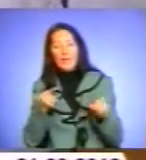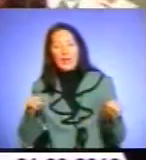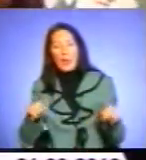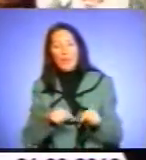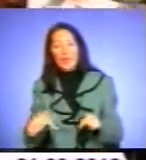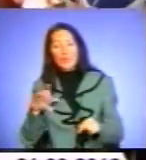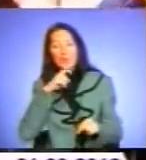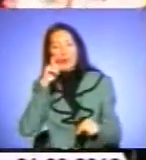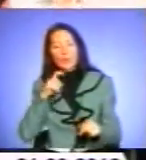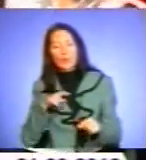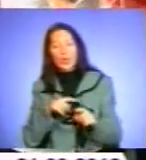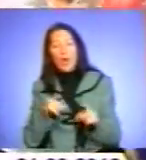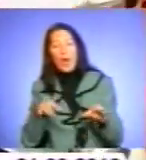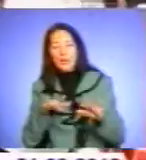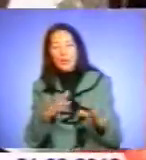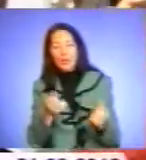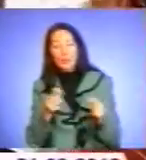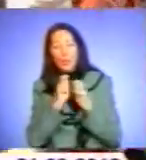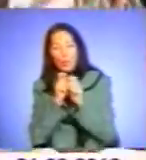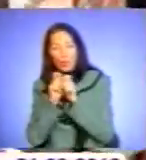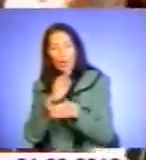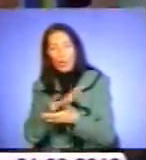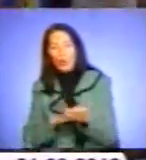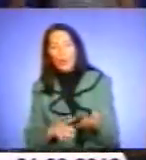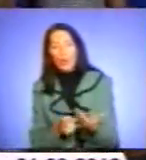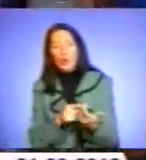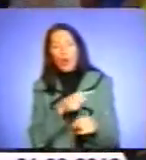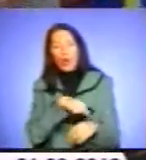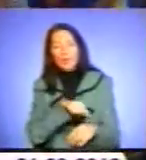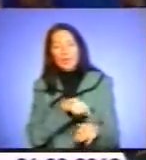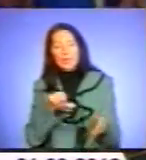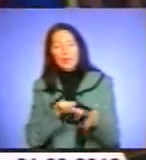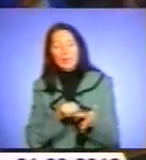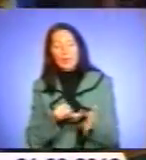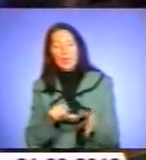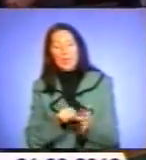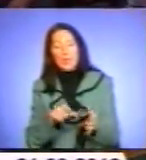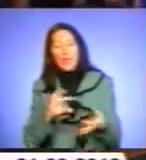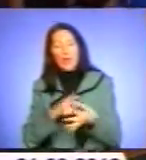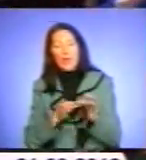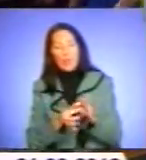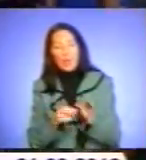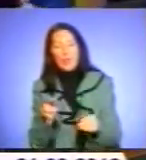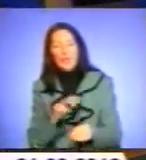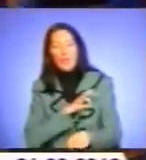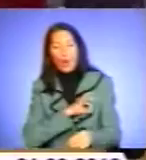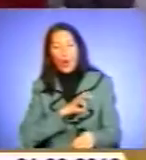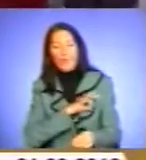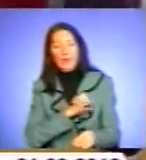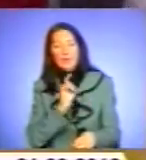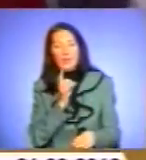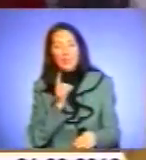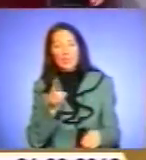року отримала подарунки. Протягом кількох годин за участю учасників олімпіади і вихованців дитячо-юнацьких спортивних шкіл